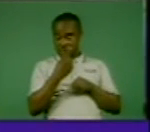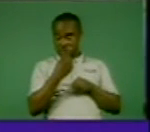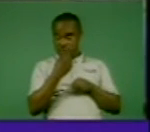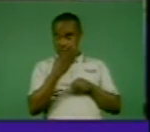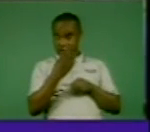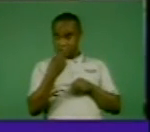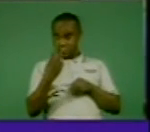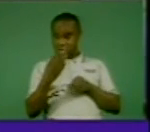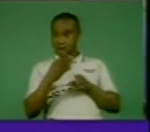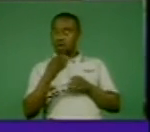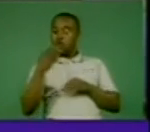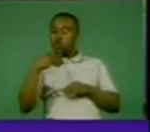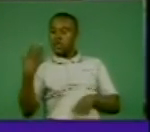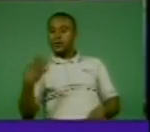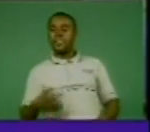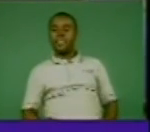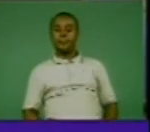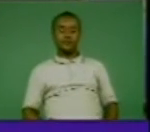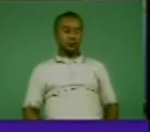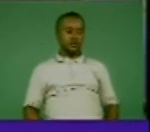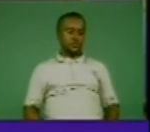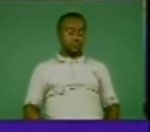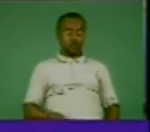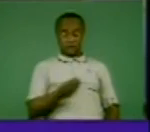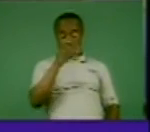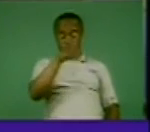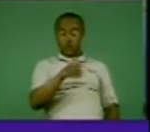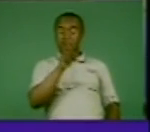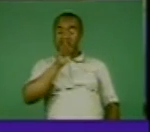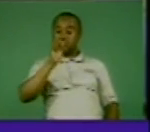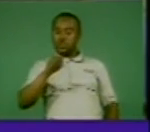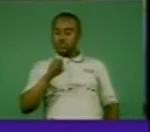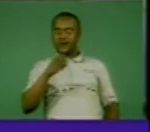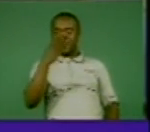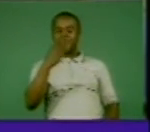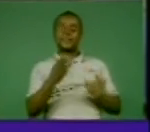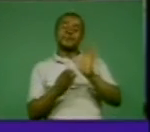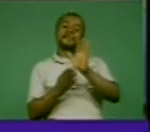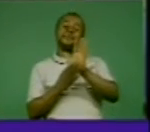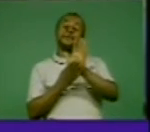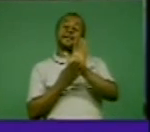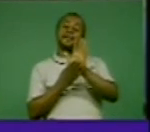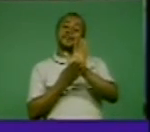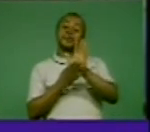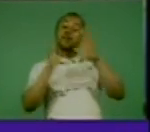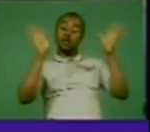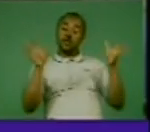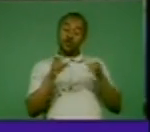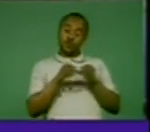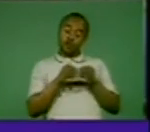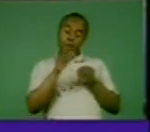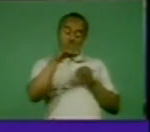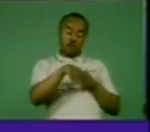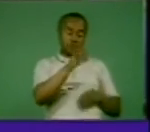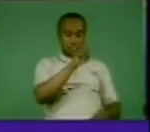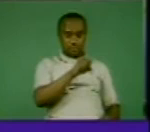5. Kura za siri ndio ni kura 39 kwa kila ibara. Jumla ya kura za ndio ni